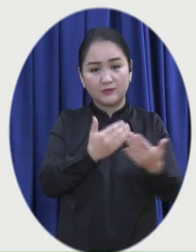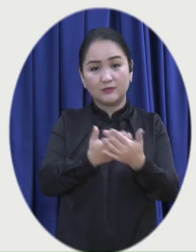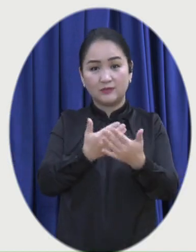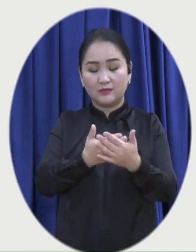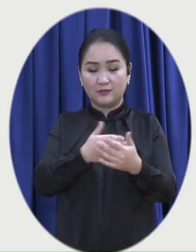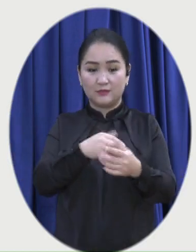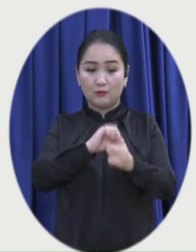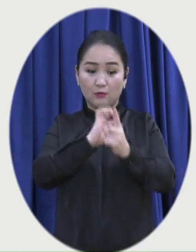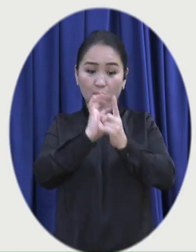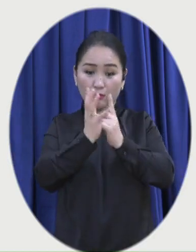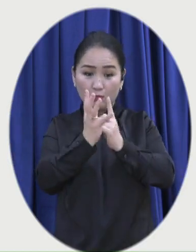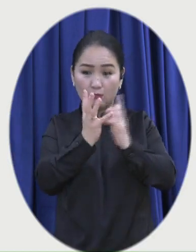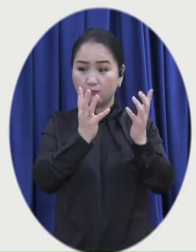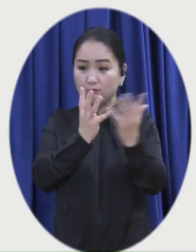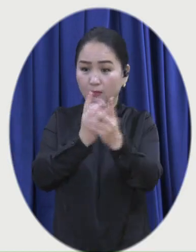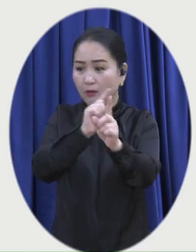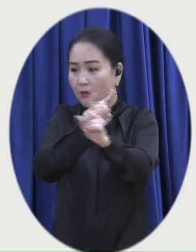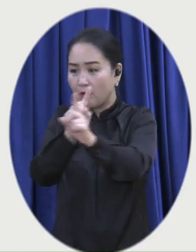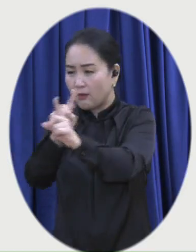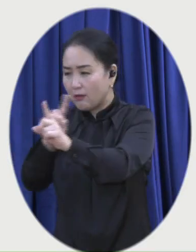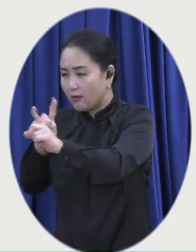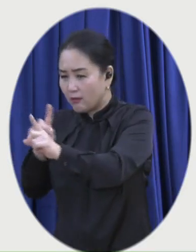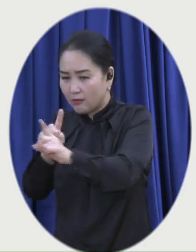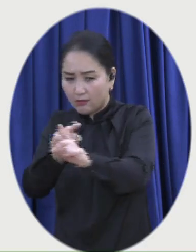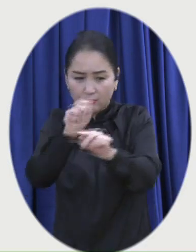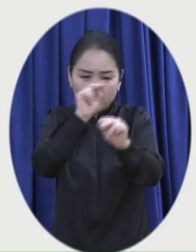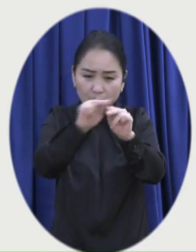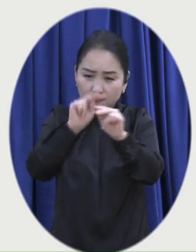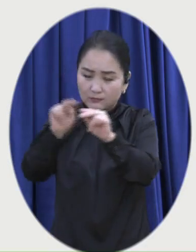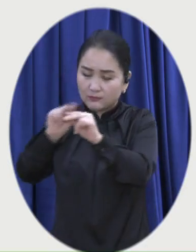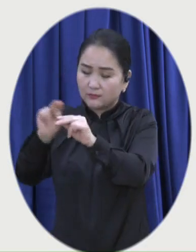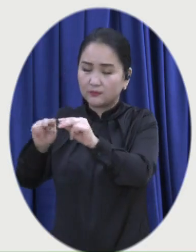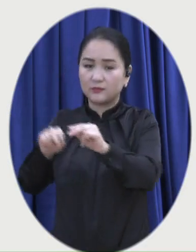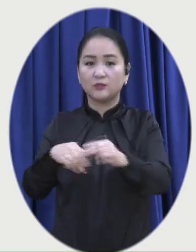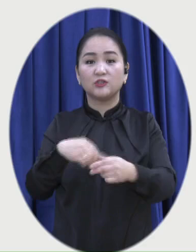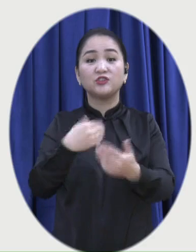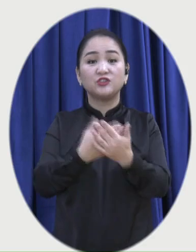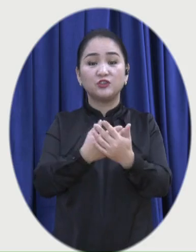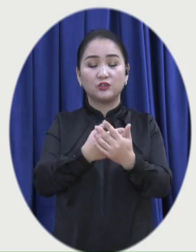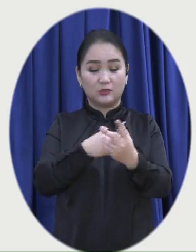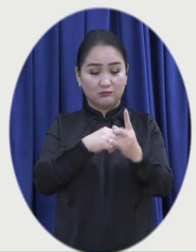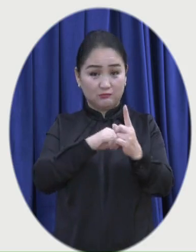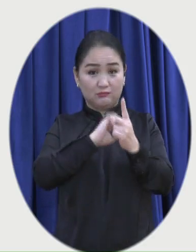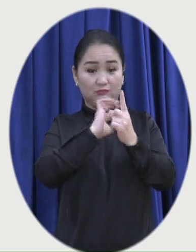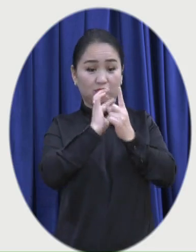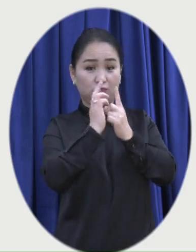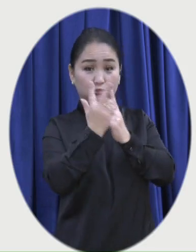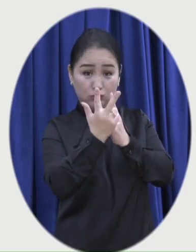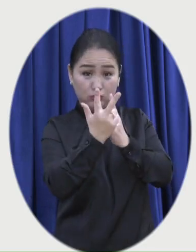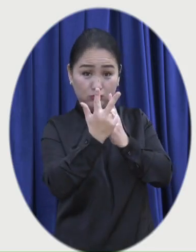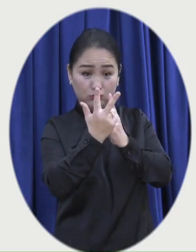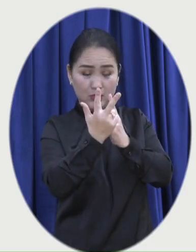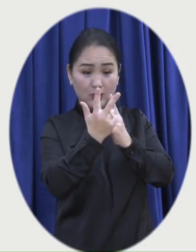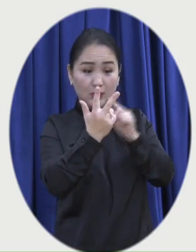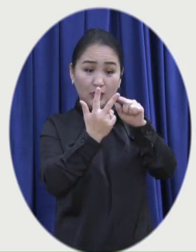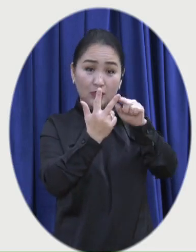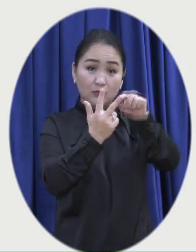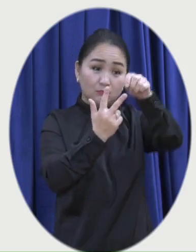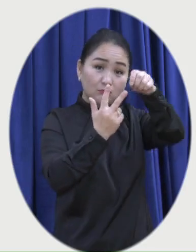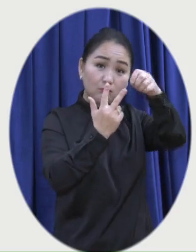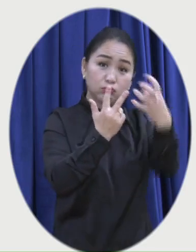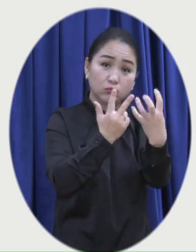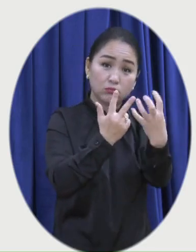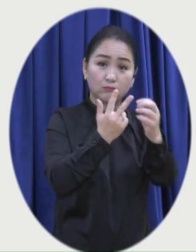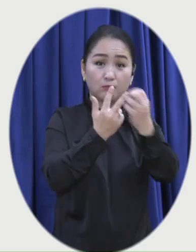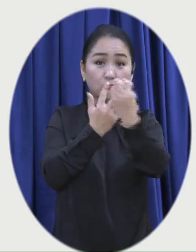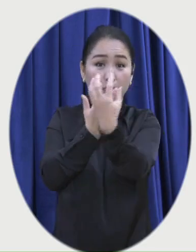тохиолдлоос хойш хөөгд байхаар одоо энэ 3 тохиолдол гарлаа гэхэд тэр хүмүүсийн хавдталсан хүнийг дахиад хөөнө гэхэд болвол энэ хамгийн наадал